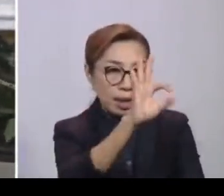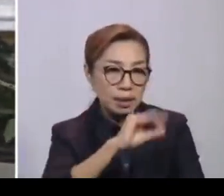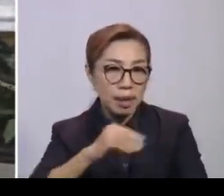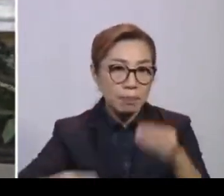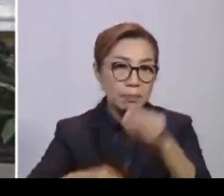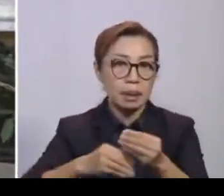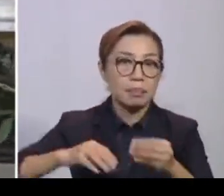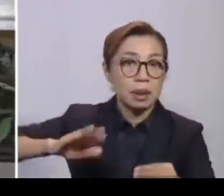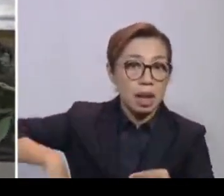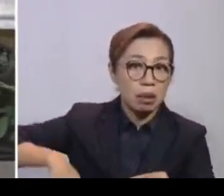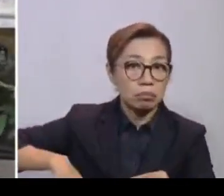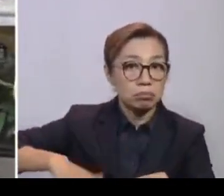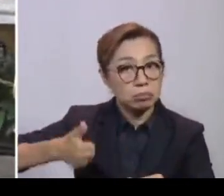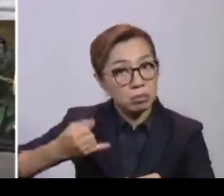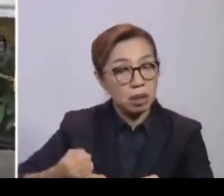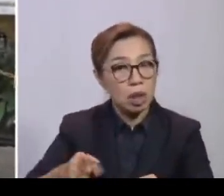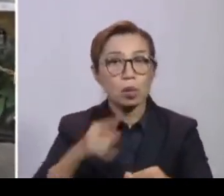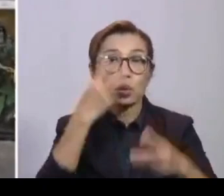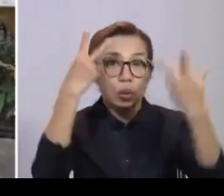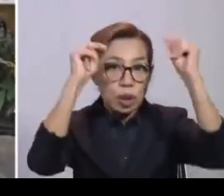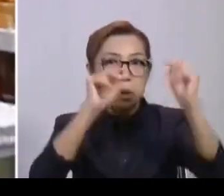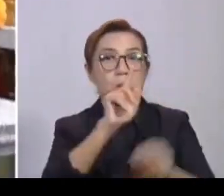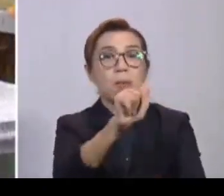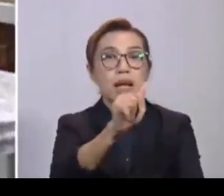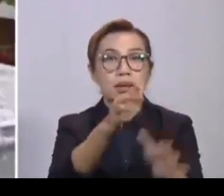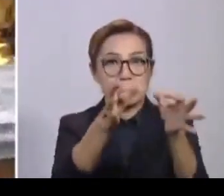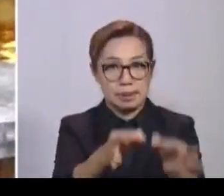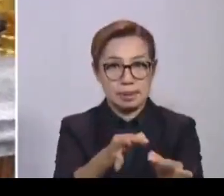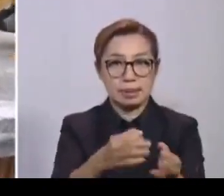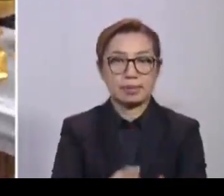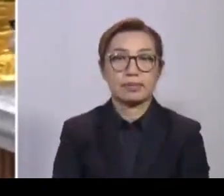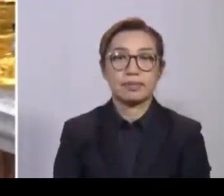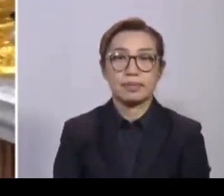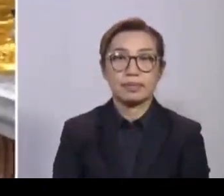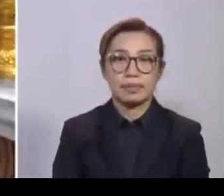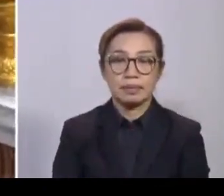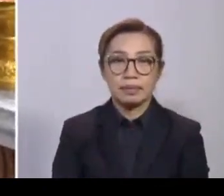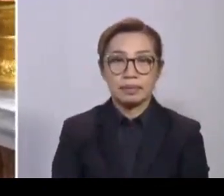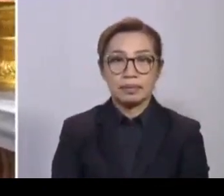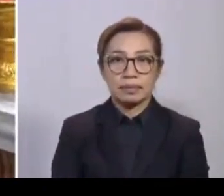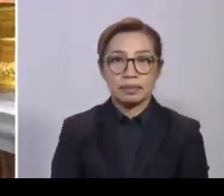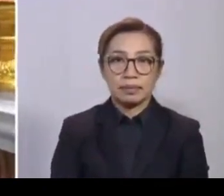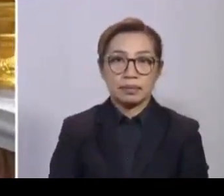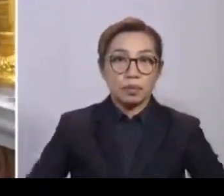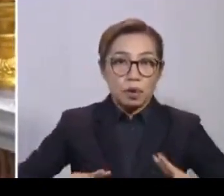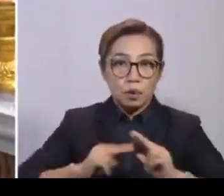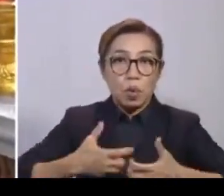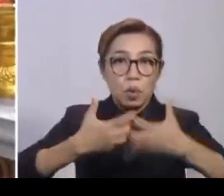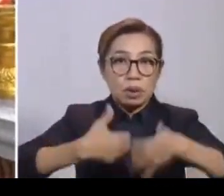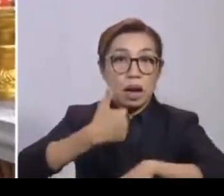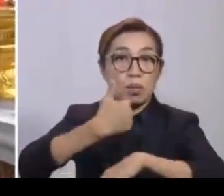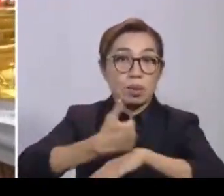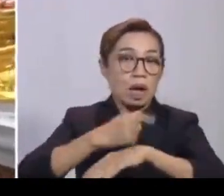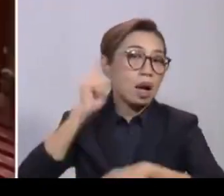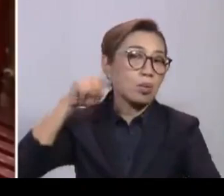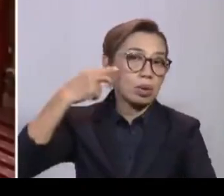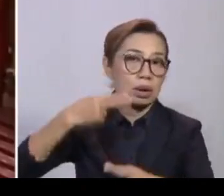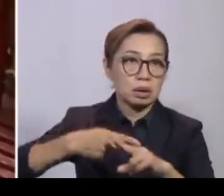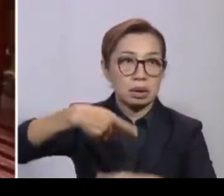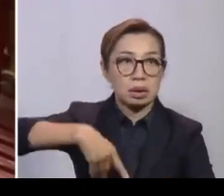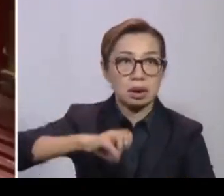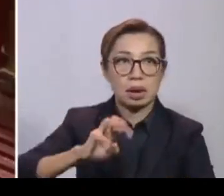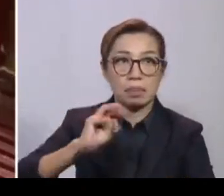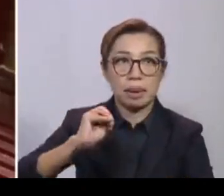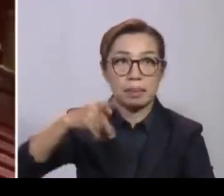หรือไม่ก็ขึ้นอยู่กับท่านนายกรัฐมนตรีด้วยค่ะส่วนรัฐมนตรีว่าการกระทรวงอุตสาหกรรมนางสาวพิมพ์